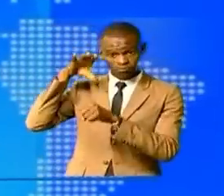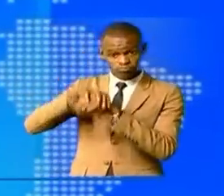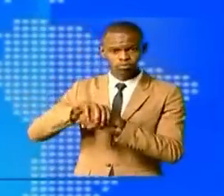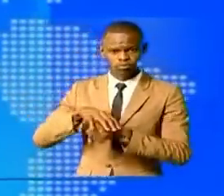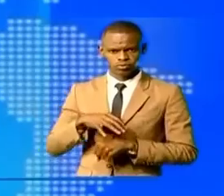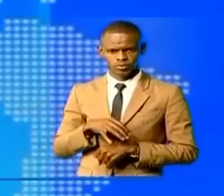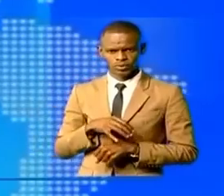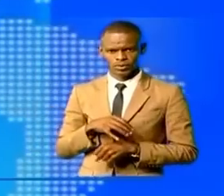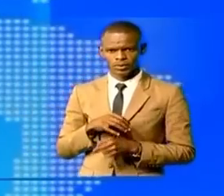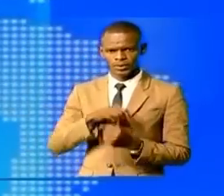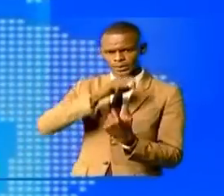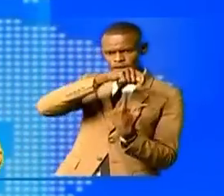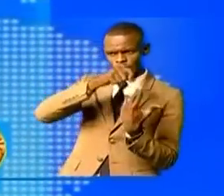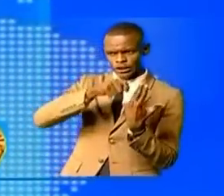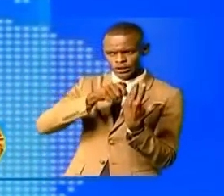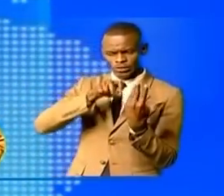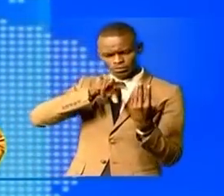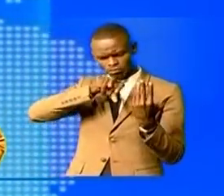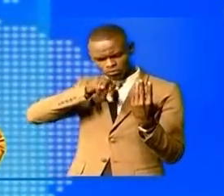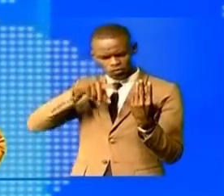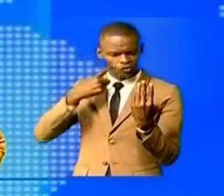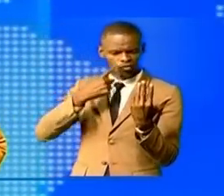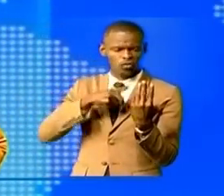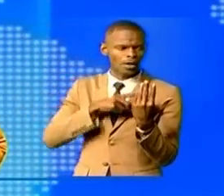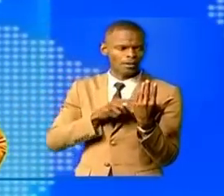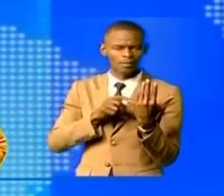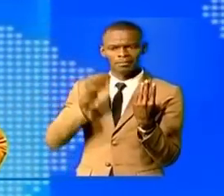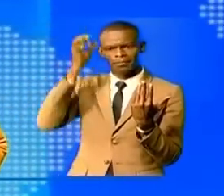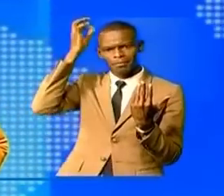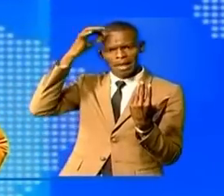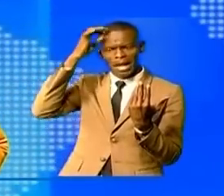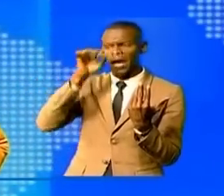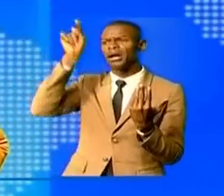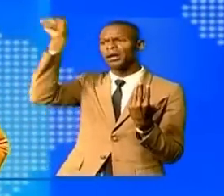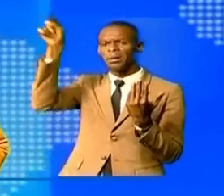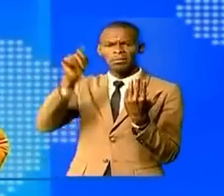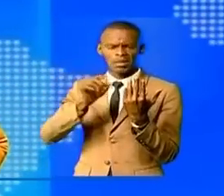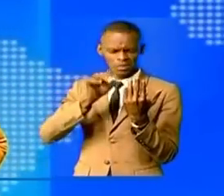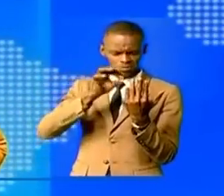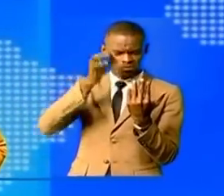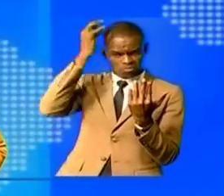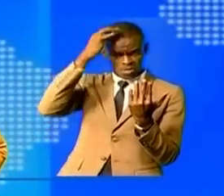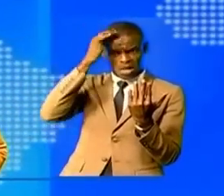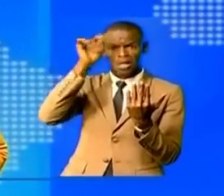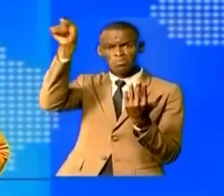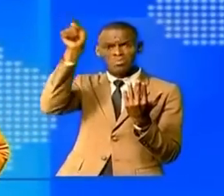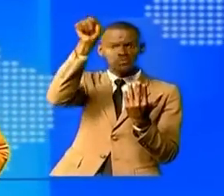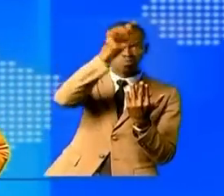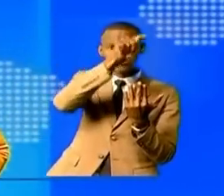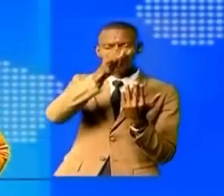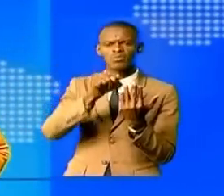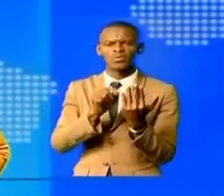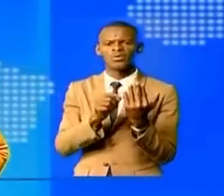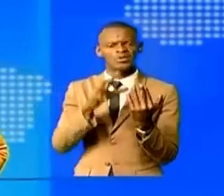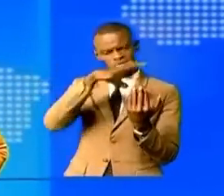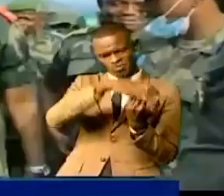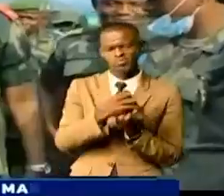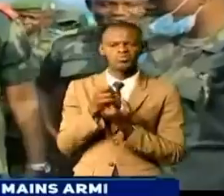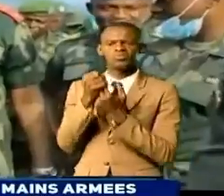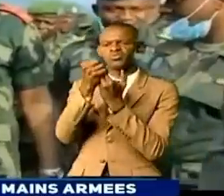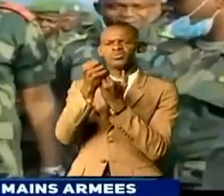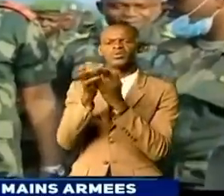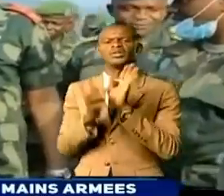des réseaux criminels. Les services de sécurité les ont présentés au gouverneur militaire de l'Ituri, Johnny Luboyankashana.